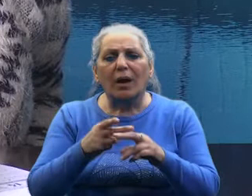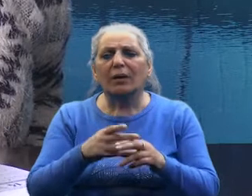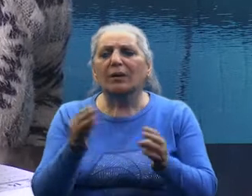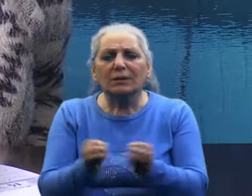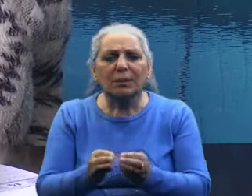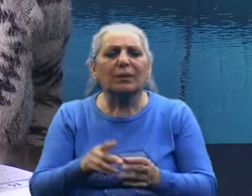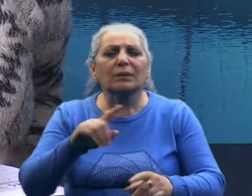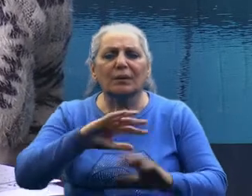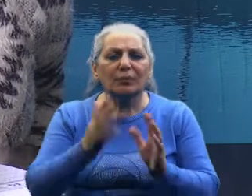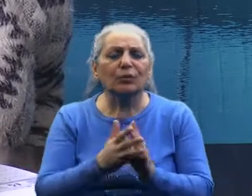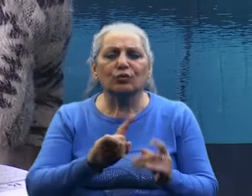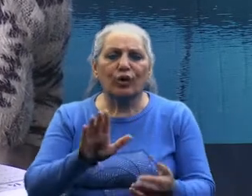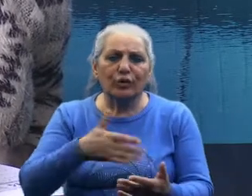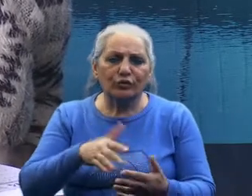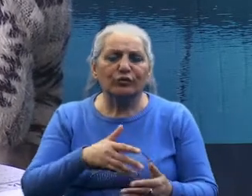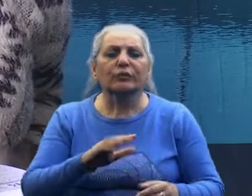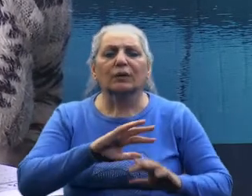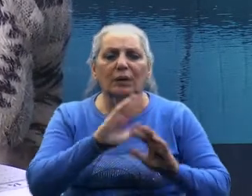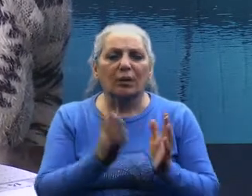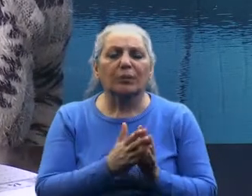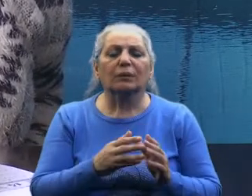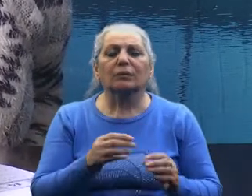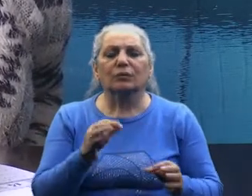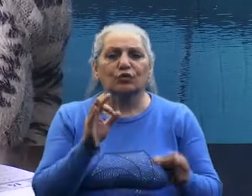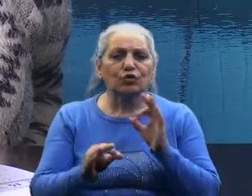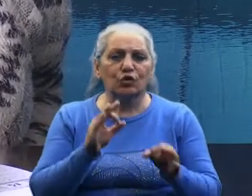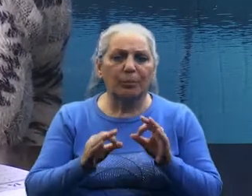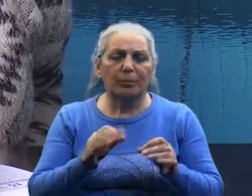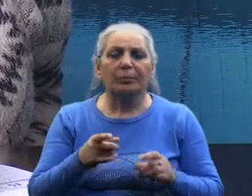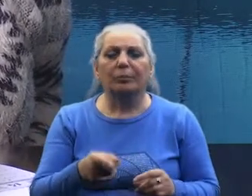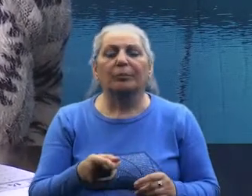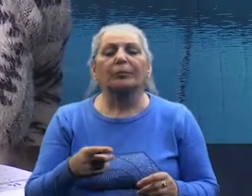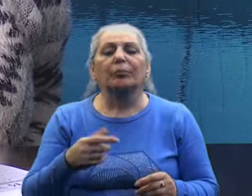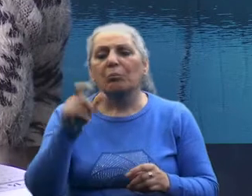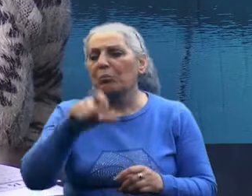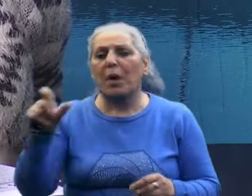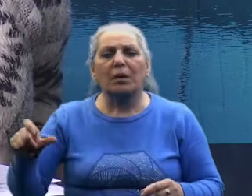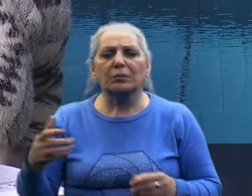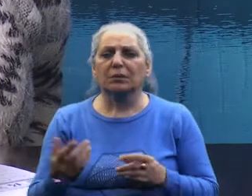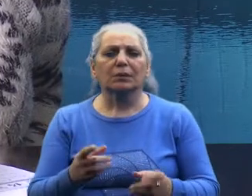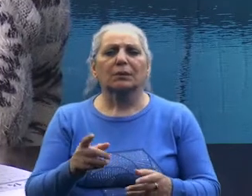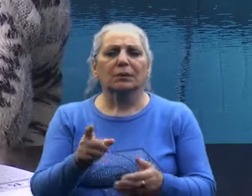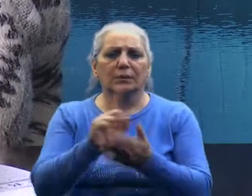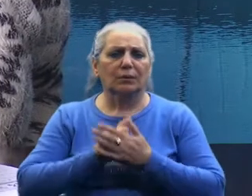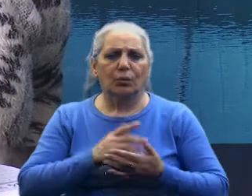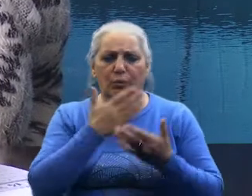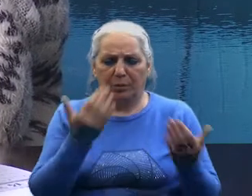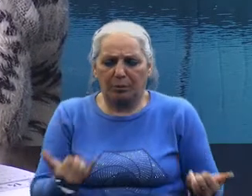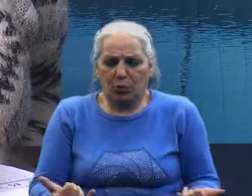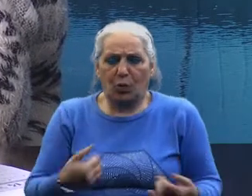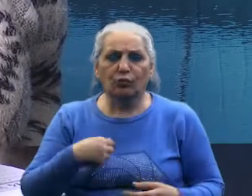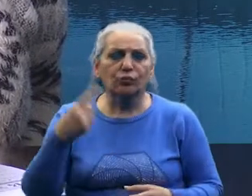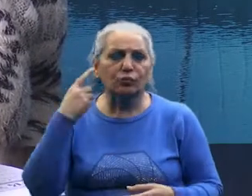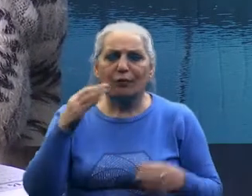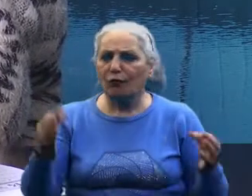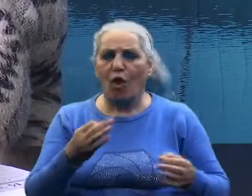բետոնիստու հաշիվն եմ տվել էլի քանակը, բայց դիմելը չէ դիմել, մարդիկ էլ չեմ ինձ դիմել, հիմա նոր են ասում, ոչ մեկը